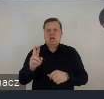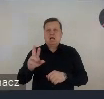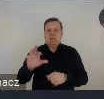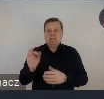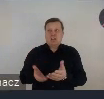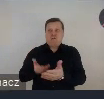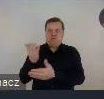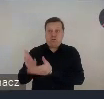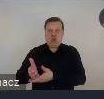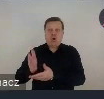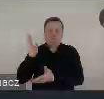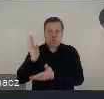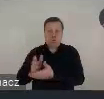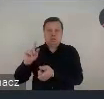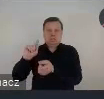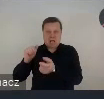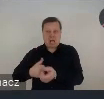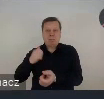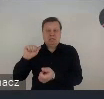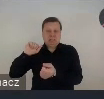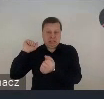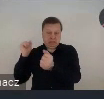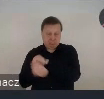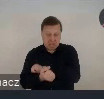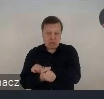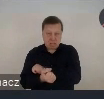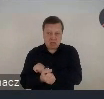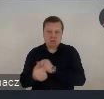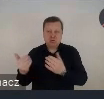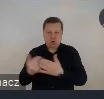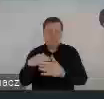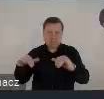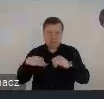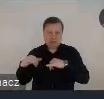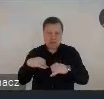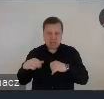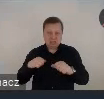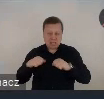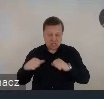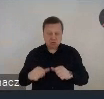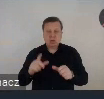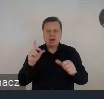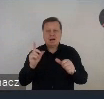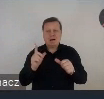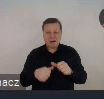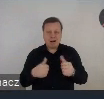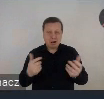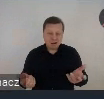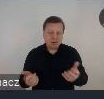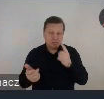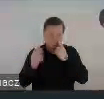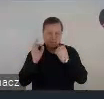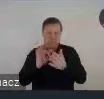Rejestru Sądowego o wpisanie nowego zarządu, ale jak być może Państwo wiedzą, jeśli ktoś z Państwa miał